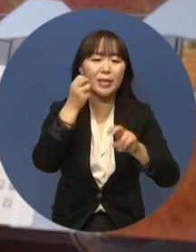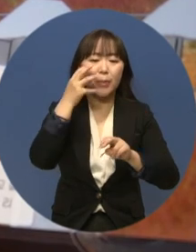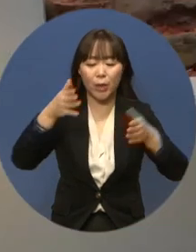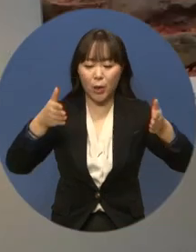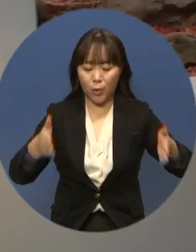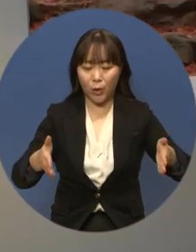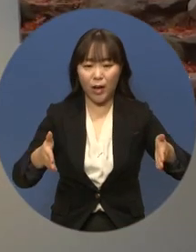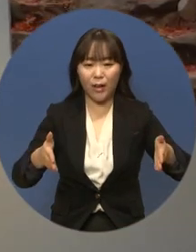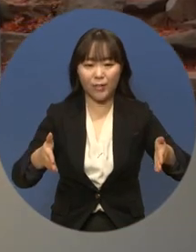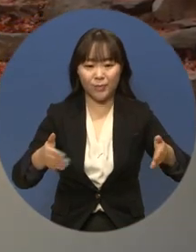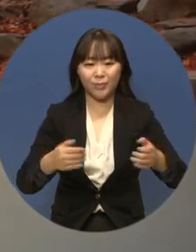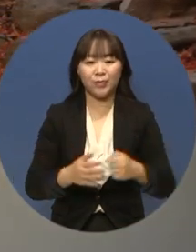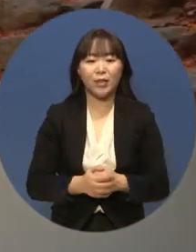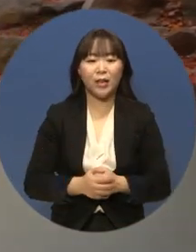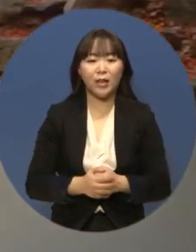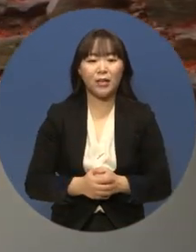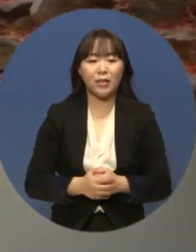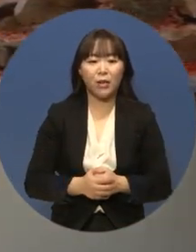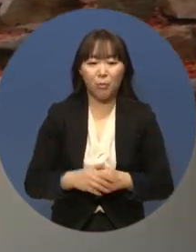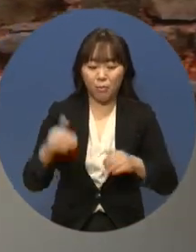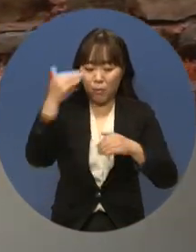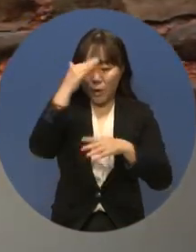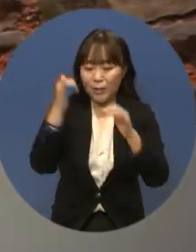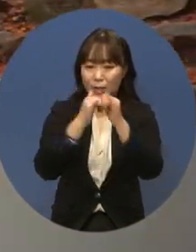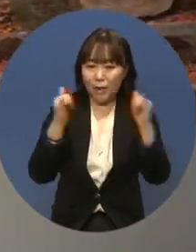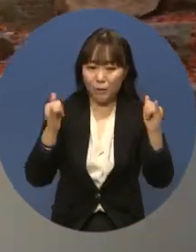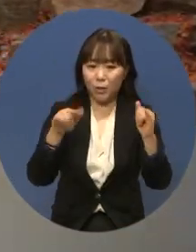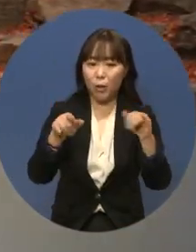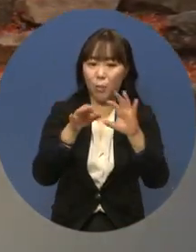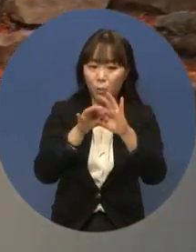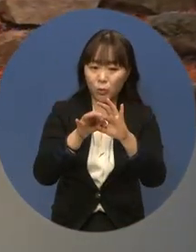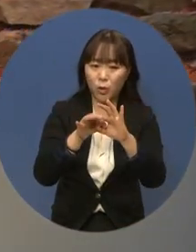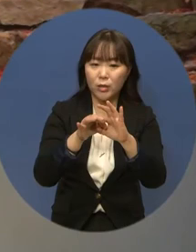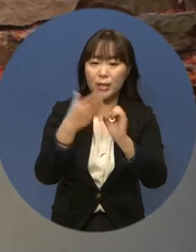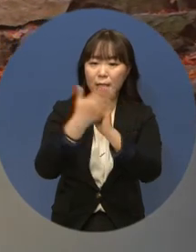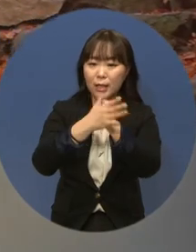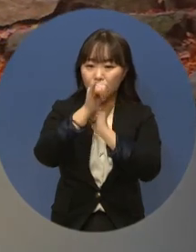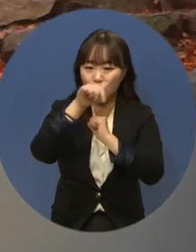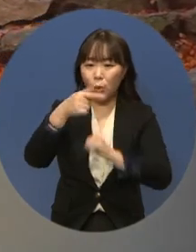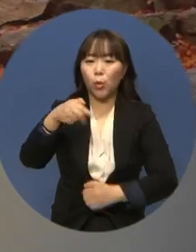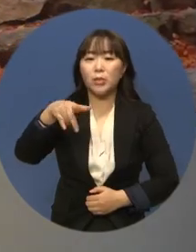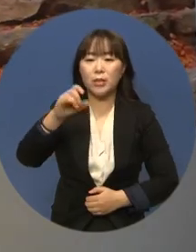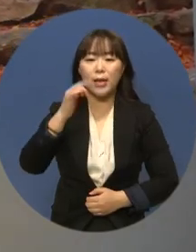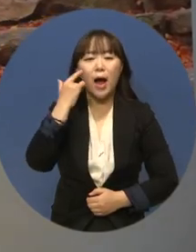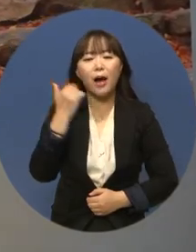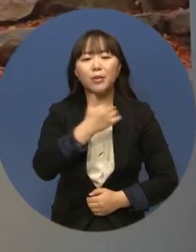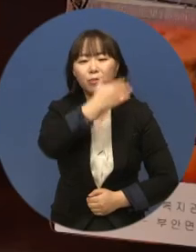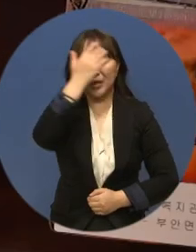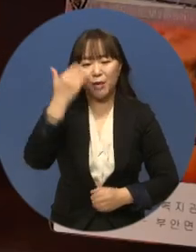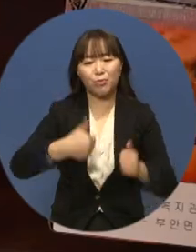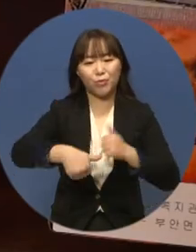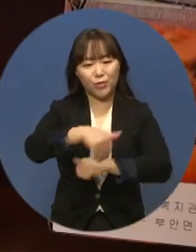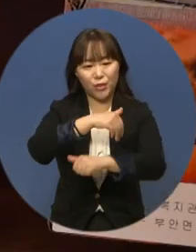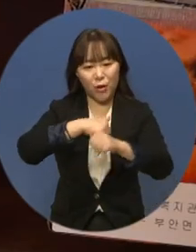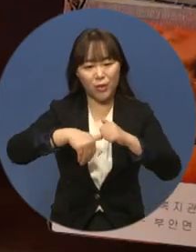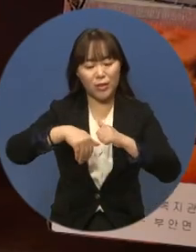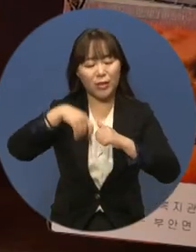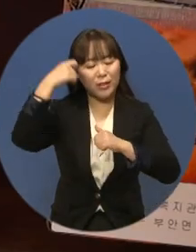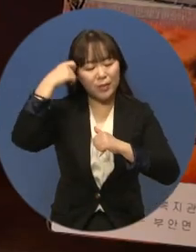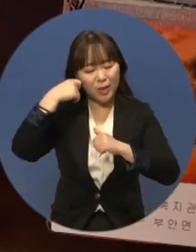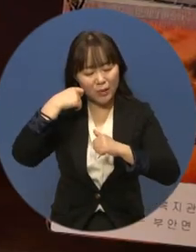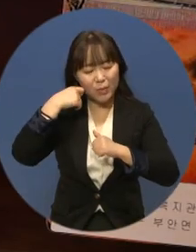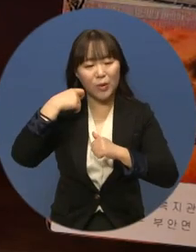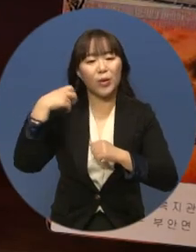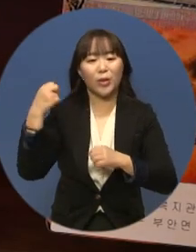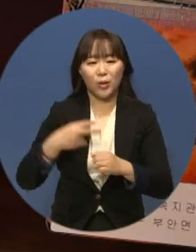3개월간 전시될 예정이며 관객들이 전시회를 통해 사진 속에 담긴 고창군의 아름다운 사계절 풍경을 느낌과